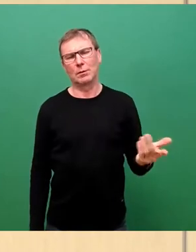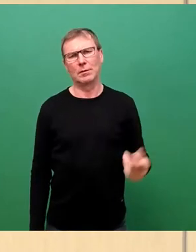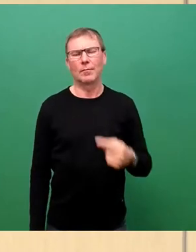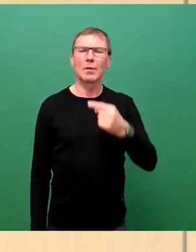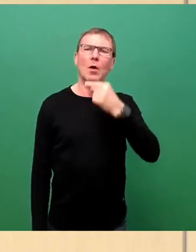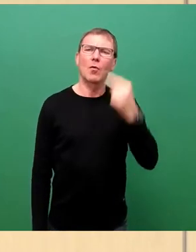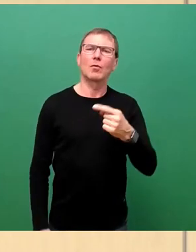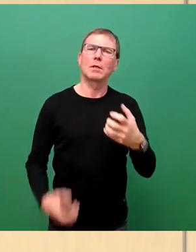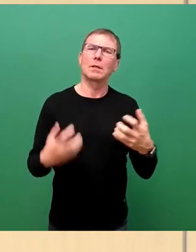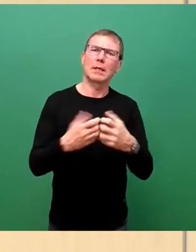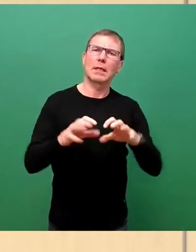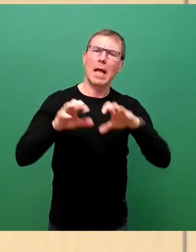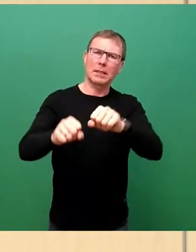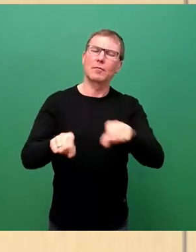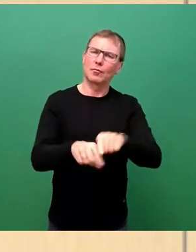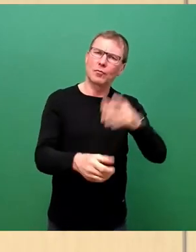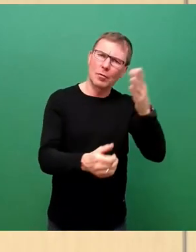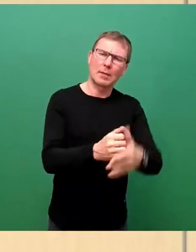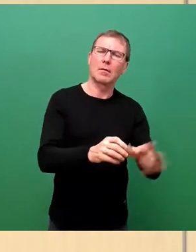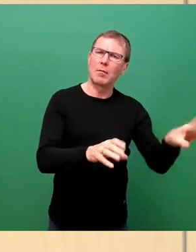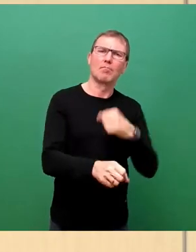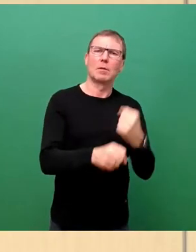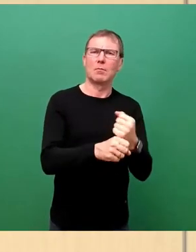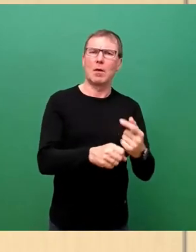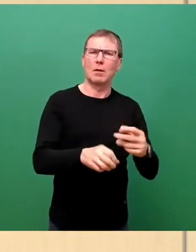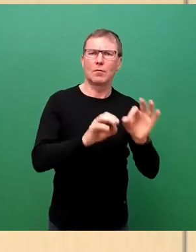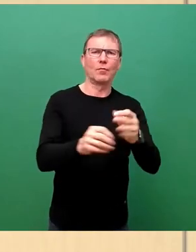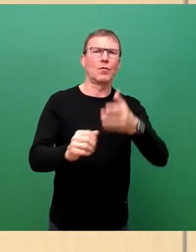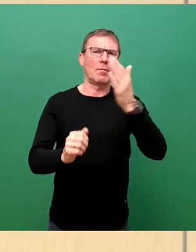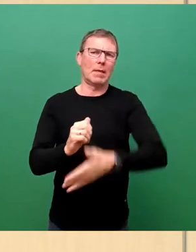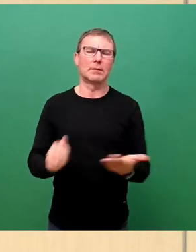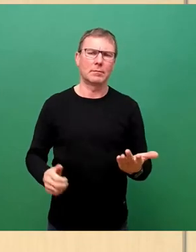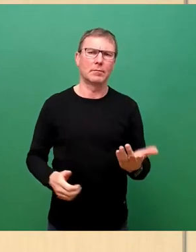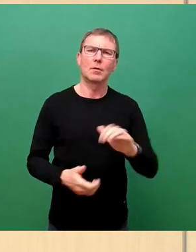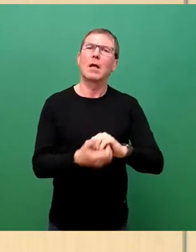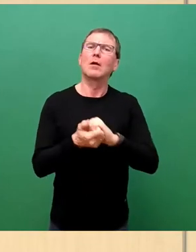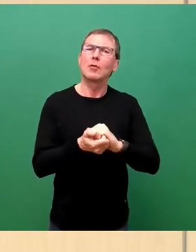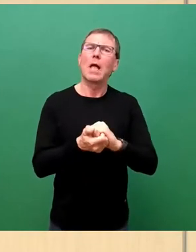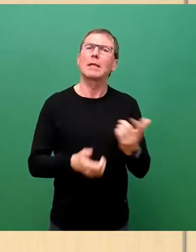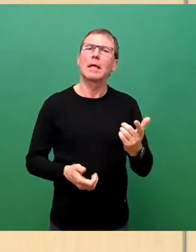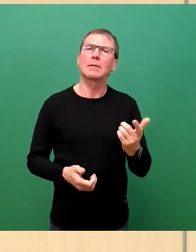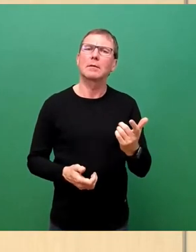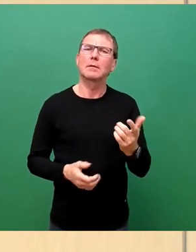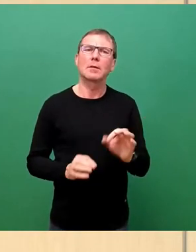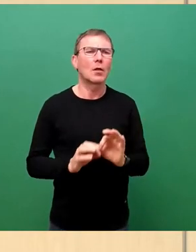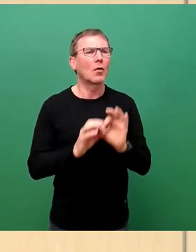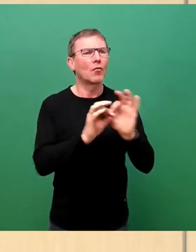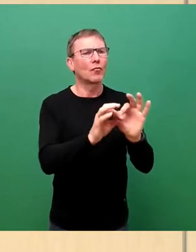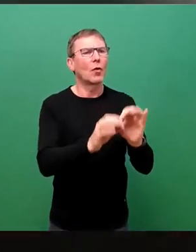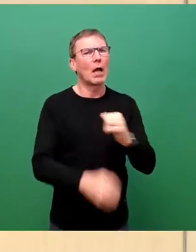beizutragen. Und es ist natürlich richtig, dass unsere Solidarität denjenigen in St. Petersburg